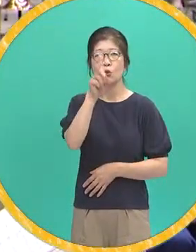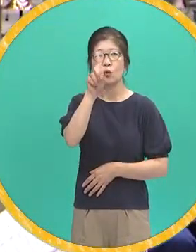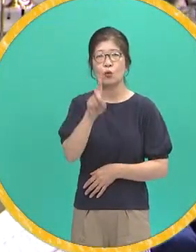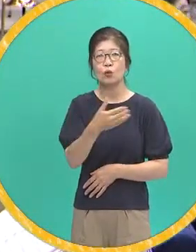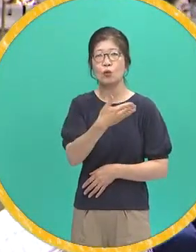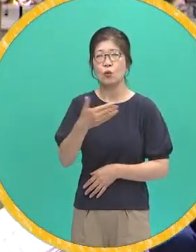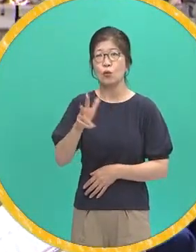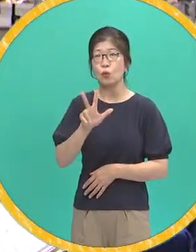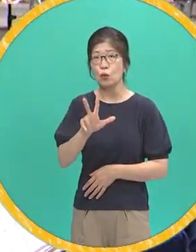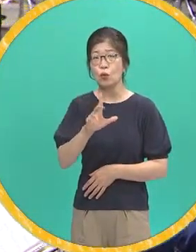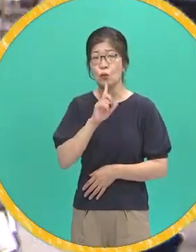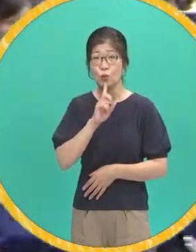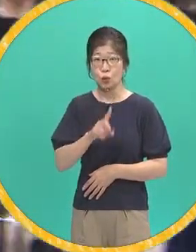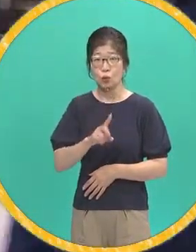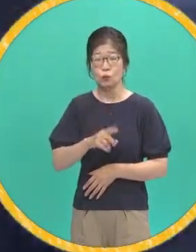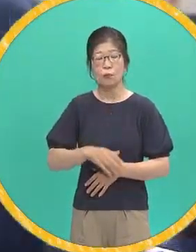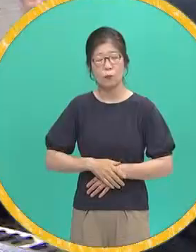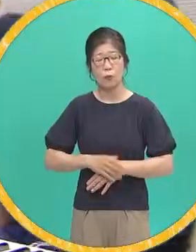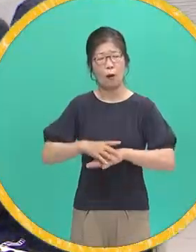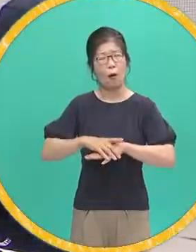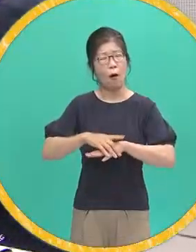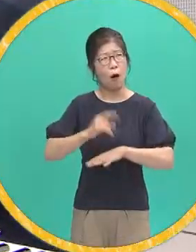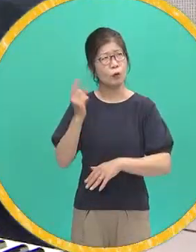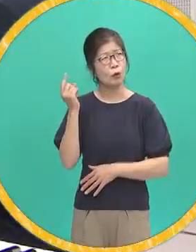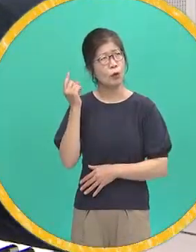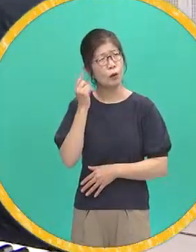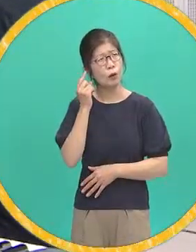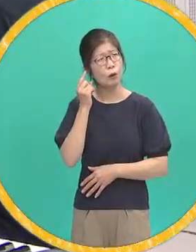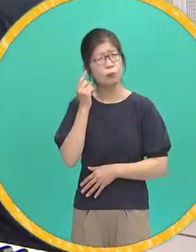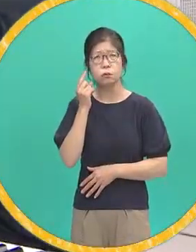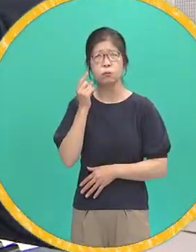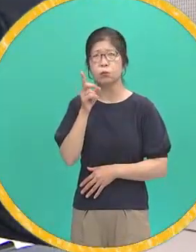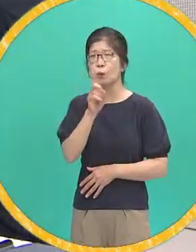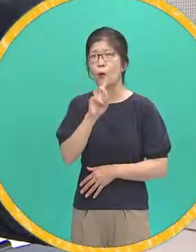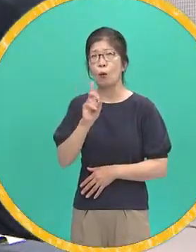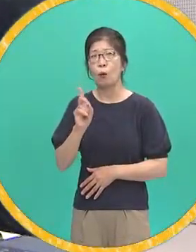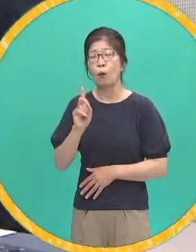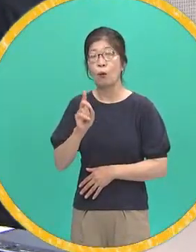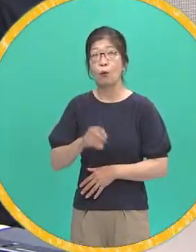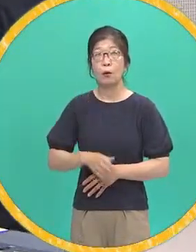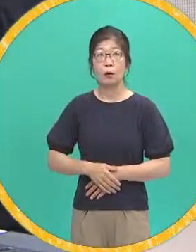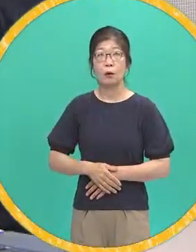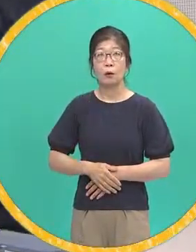聞いたことがないんですけどどういう楽器ですか